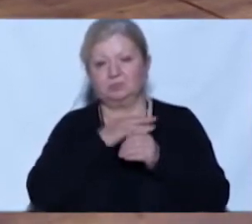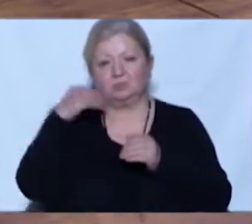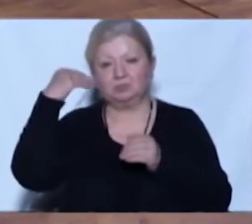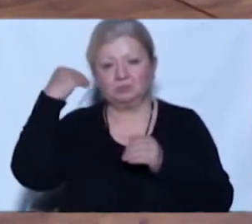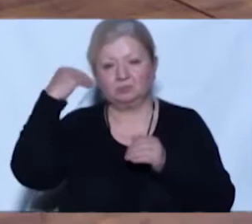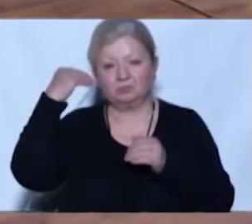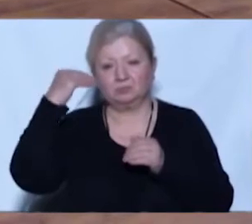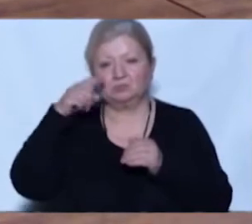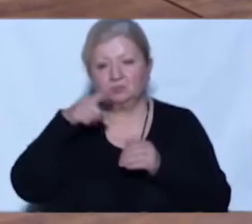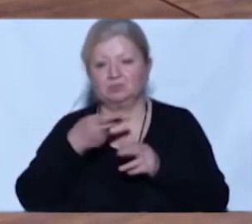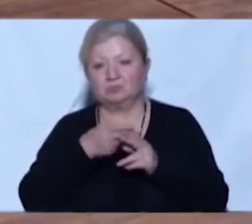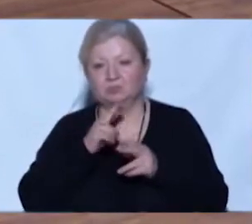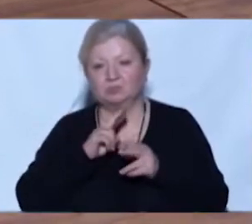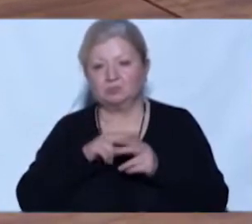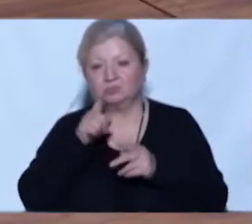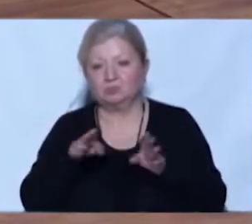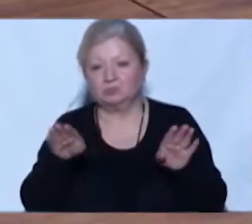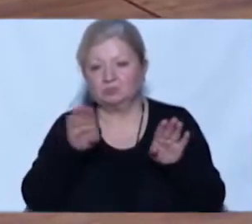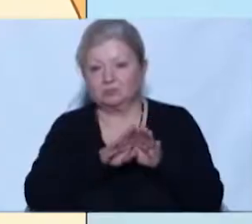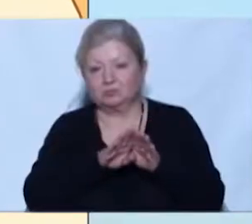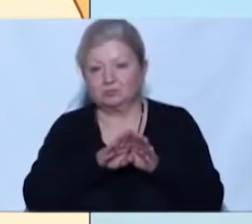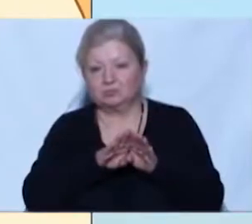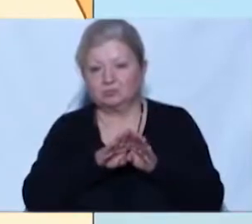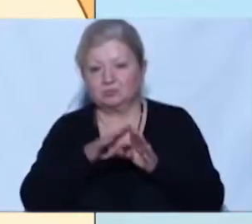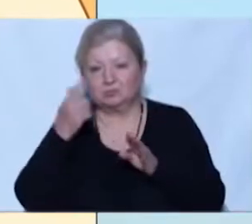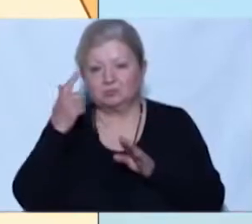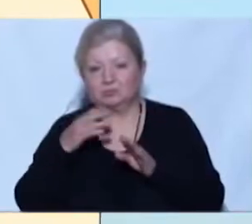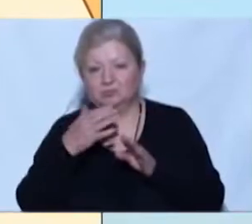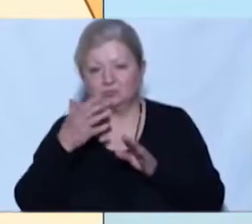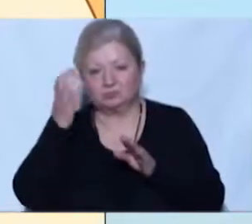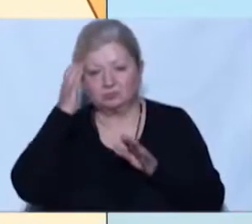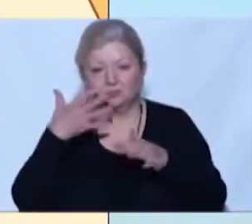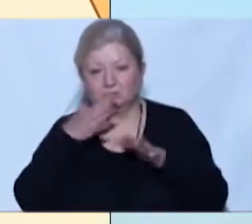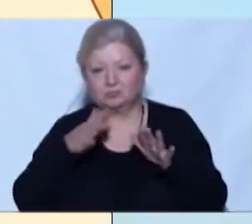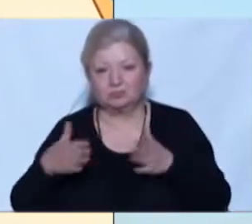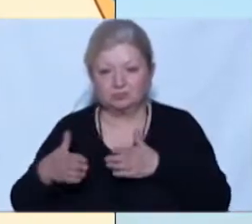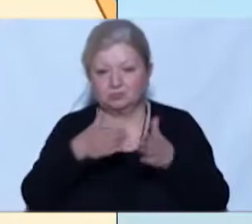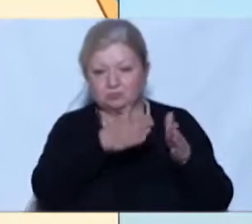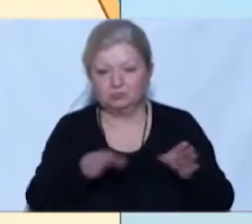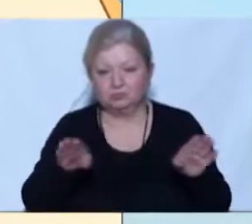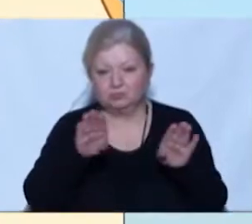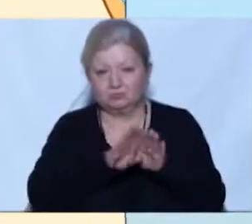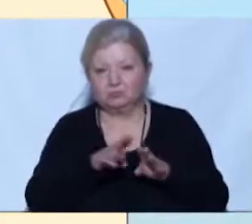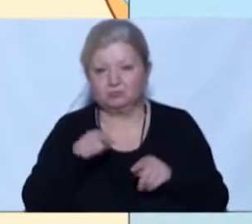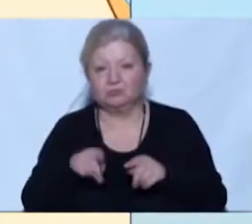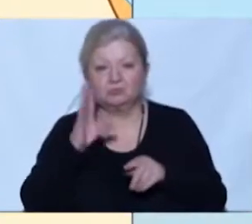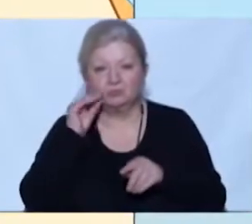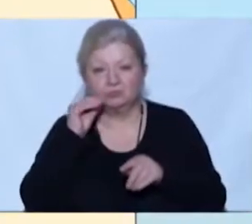თურქეთმა, ანუ ოსმალეთის იმპერიამ ჩაკეტა ხმელთაშუა შავ ზღვაში შესასვლელი ნაწილი და ამ დროს